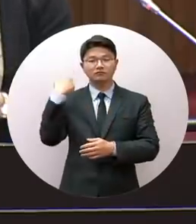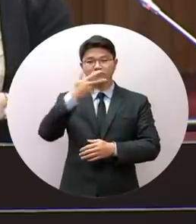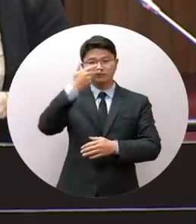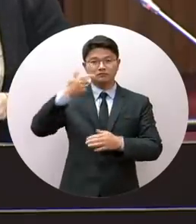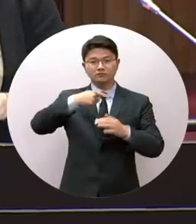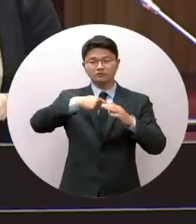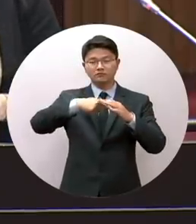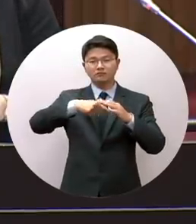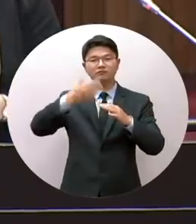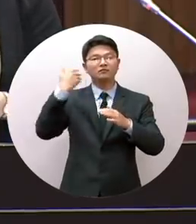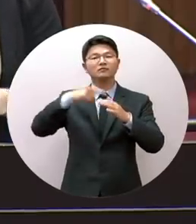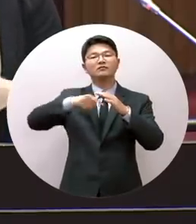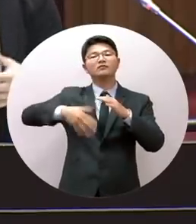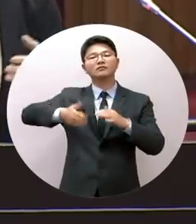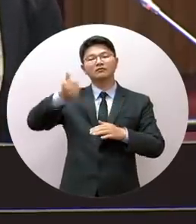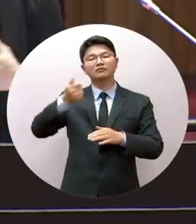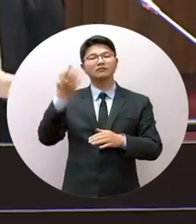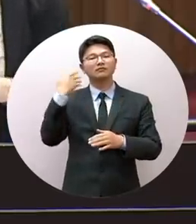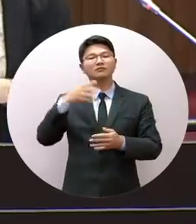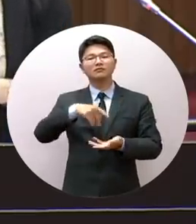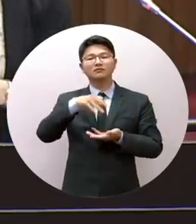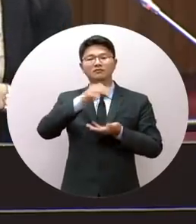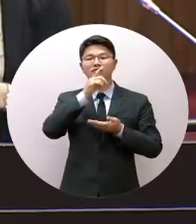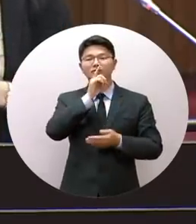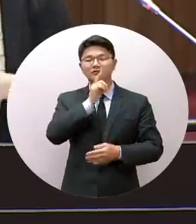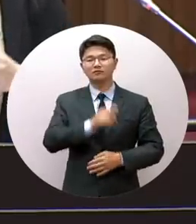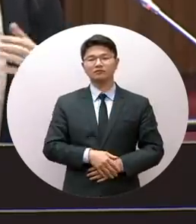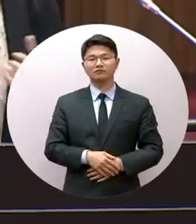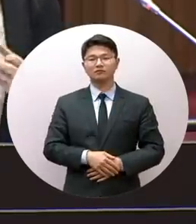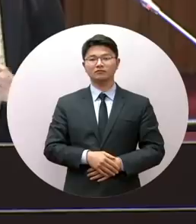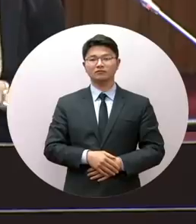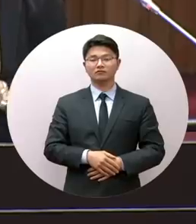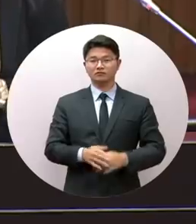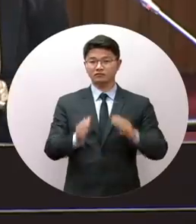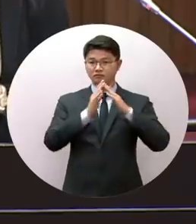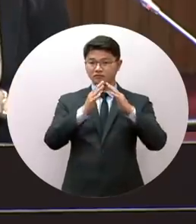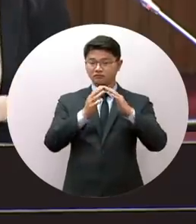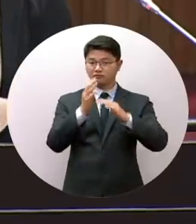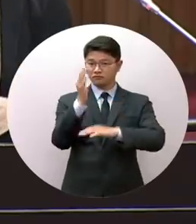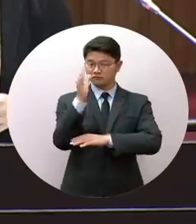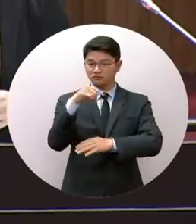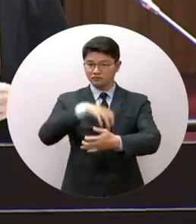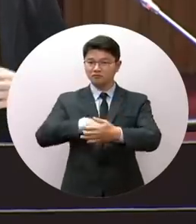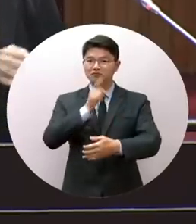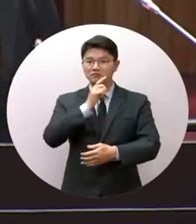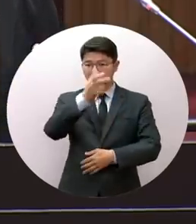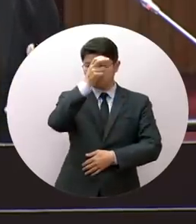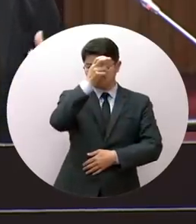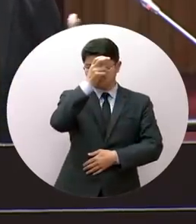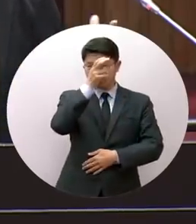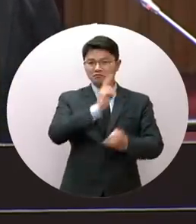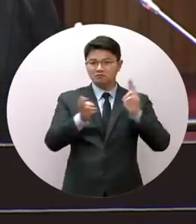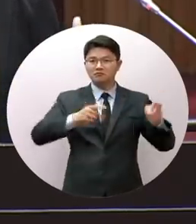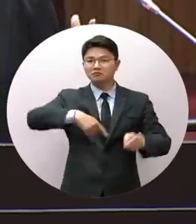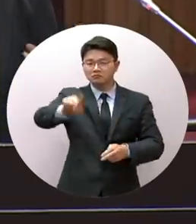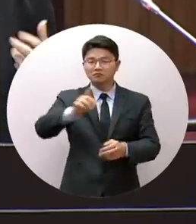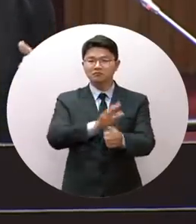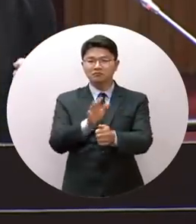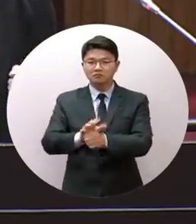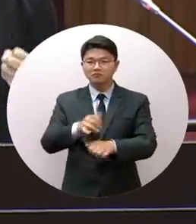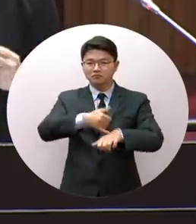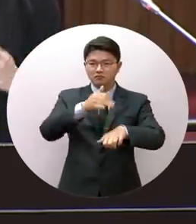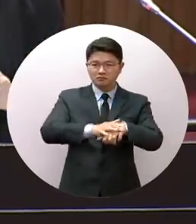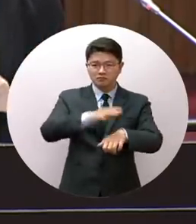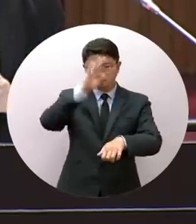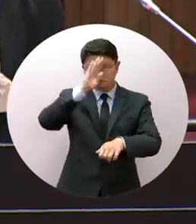院长赖清德赖前院长，我听到市府内有传闻说要求警察去协助。譬如说，当时登革热要去清除水